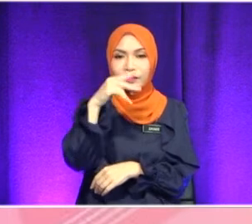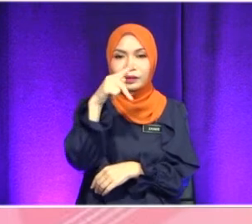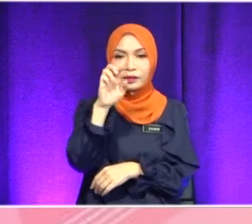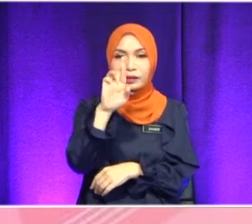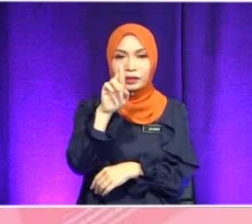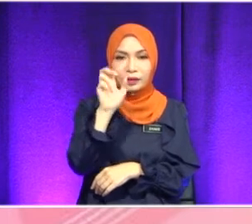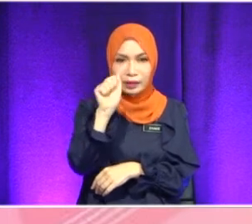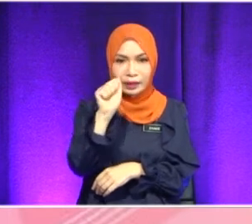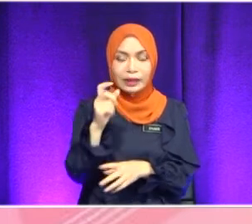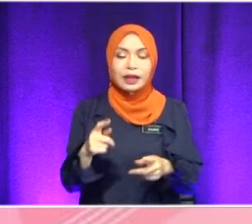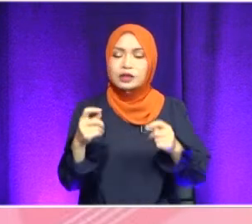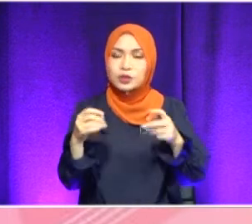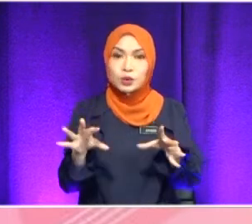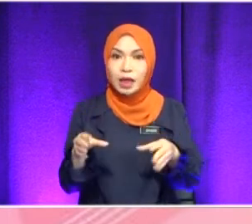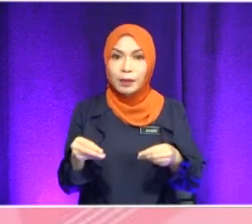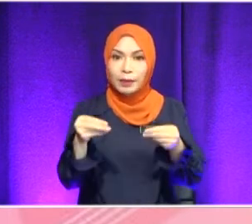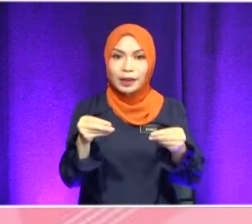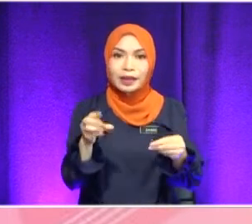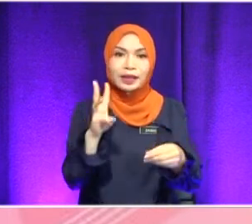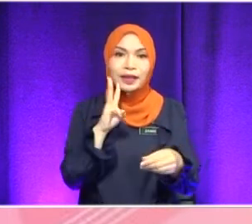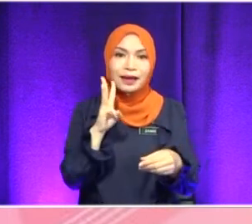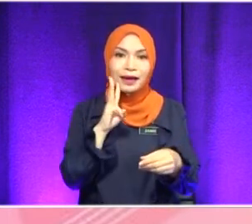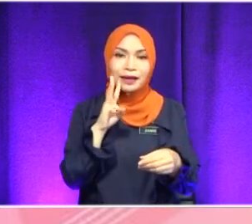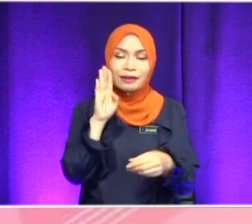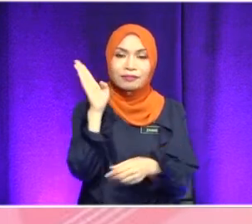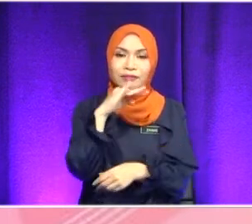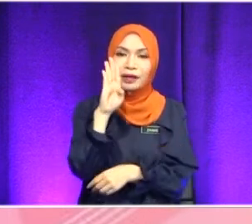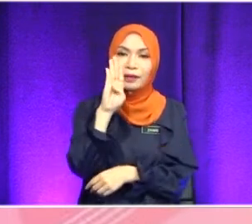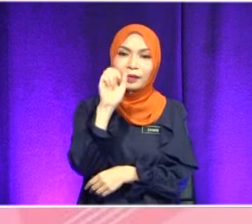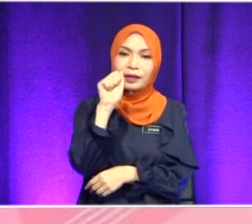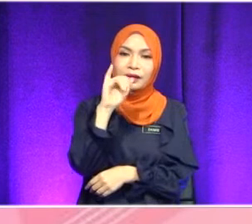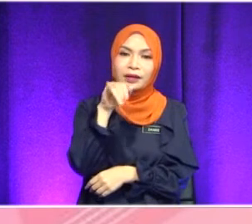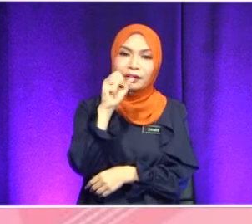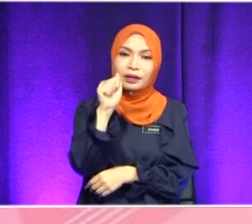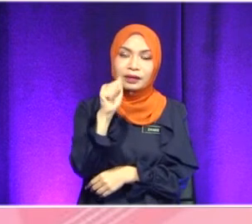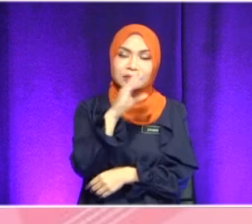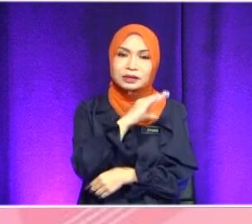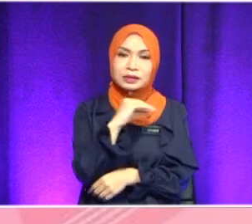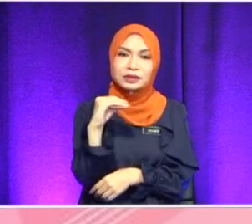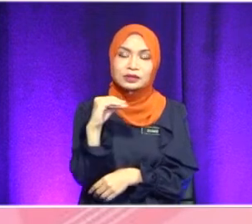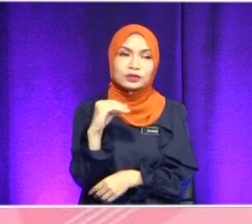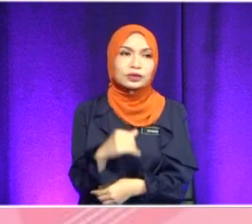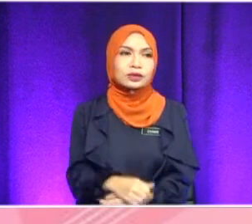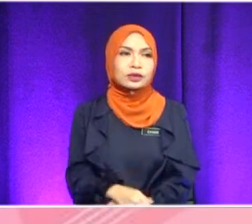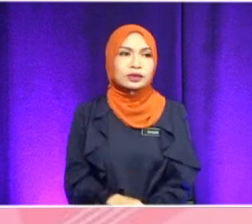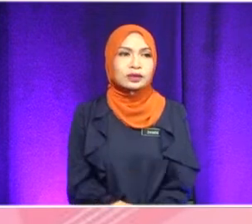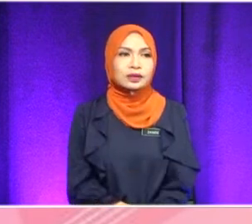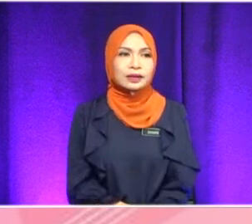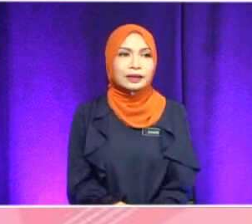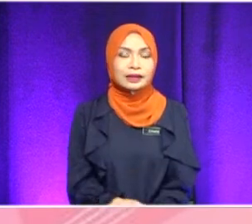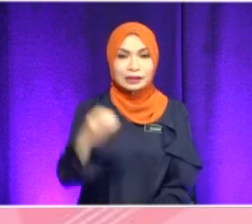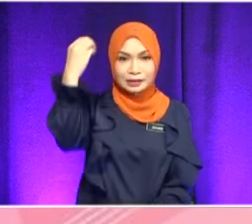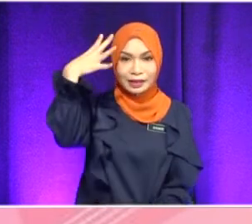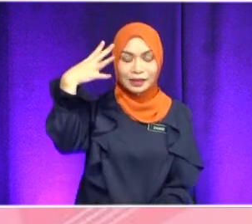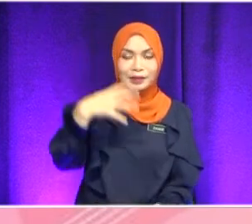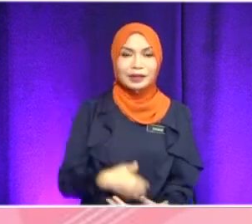dan baja yang mencukupi apakah yang berlaku kepada pokok dedalu dan pokok Priok kerja selepas seminggu kita ada dua pokok dekat sini